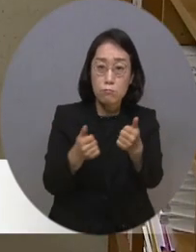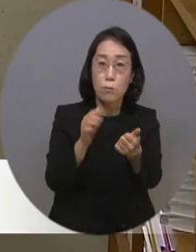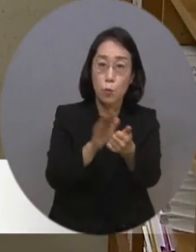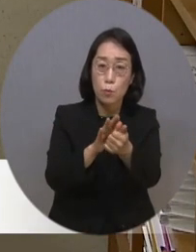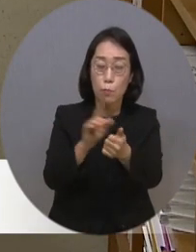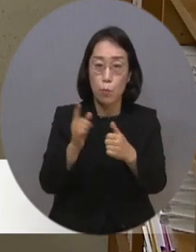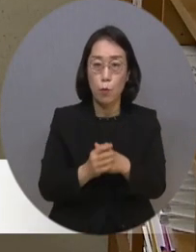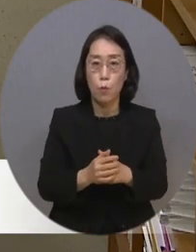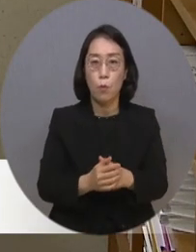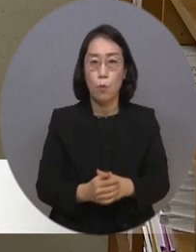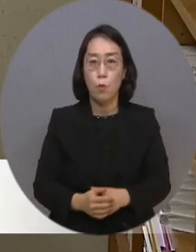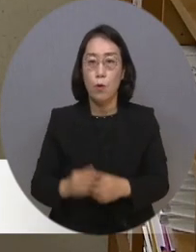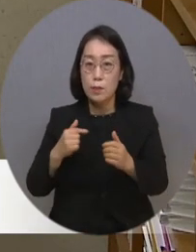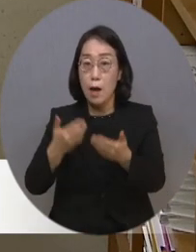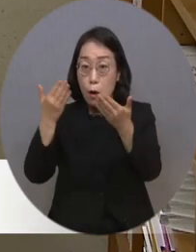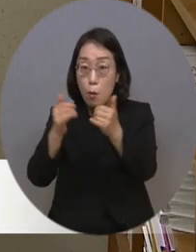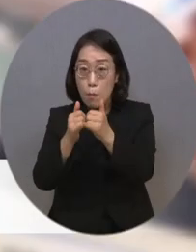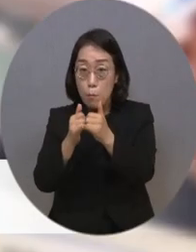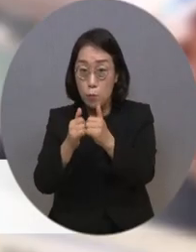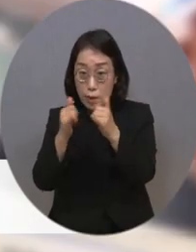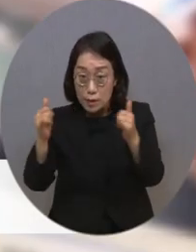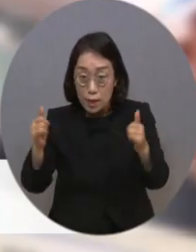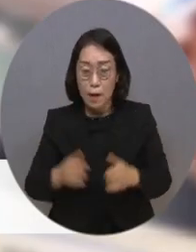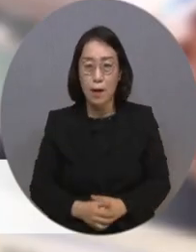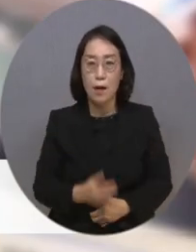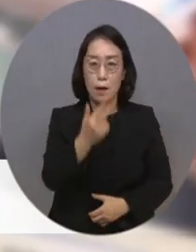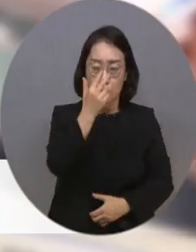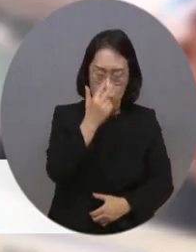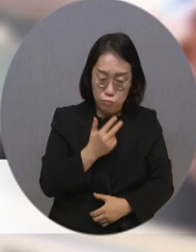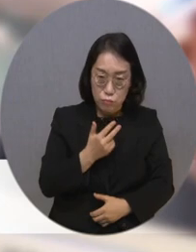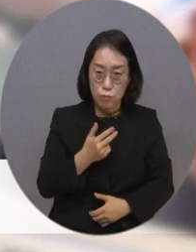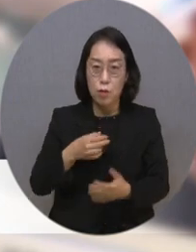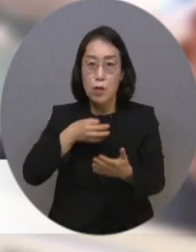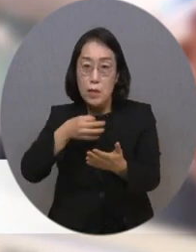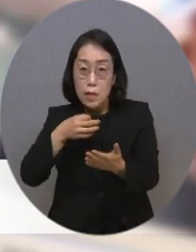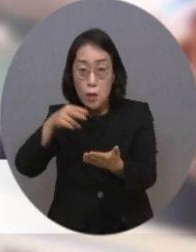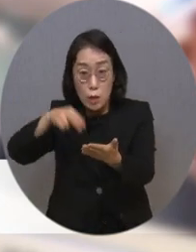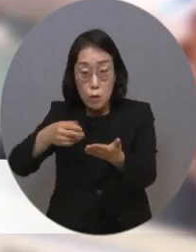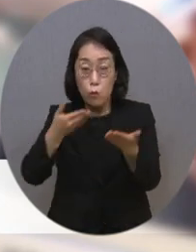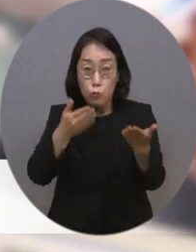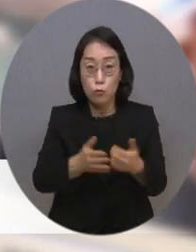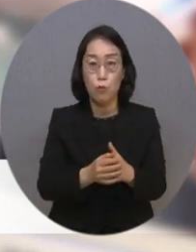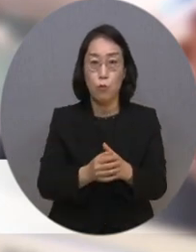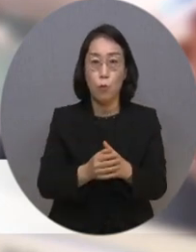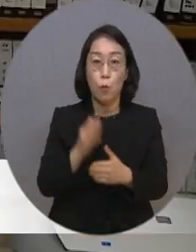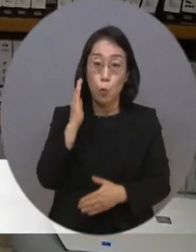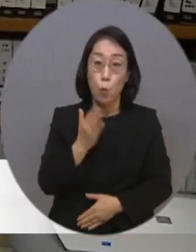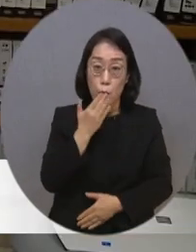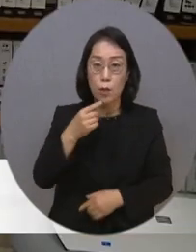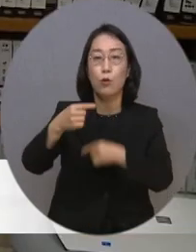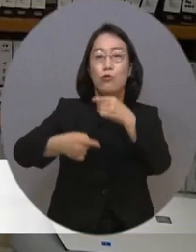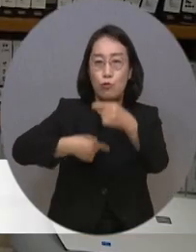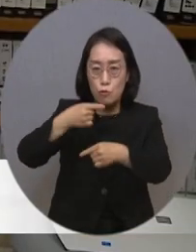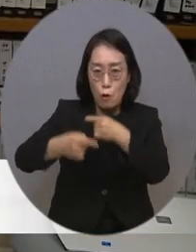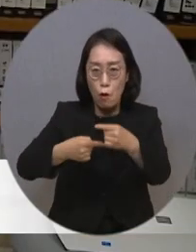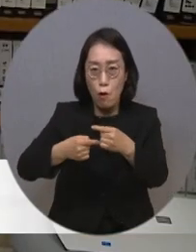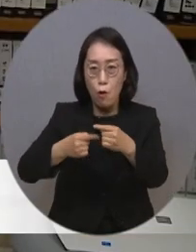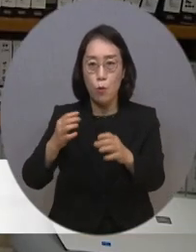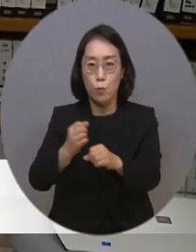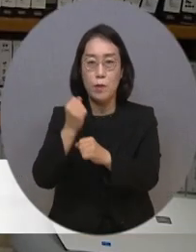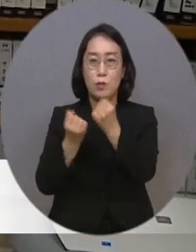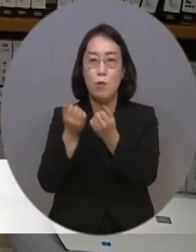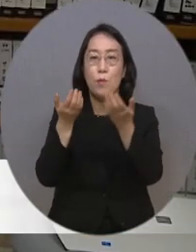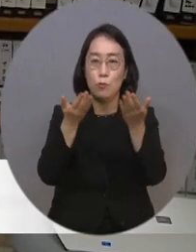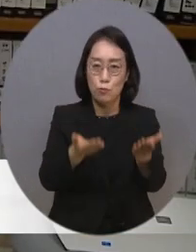자원봉사자가 시각장애인에게 도서 낭독을, 청각장애인에게는 수어 농통역사가 수어 낭독을 제공하는